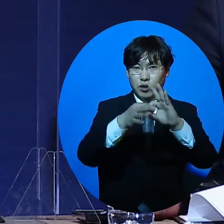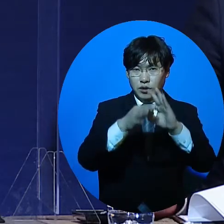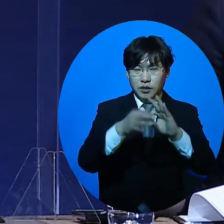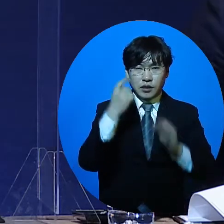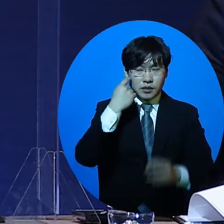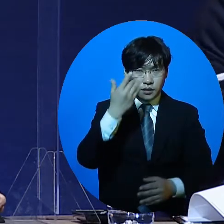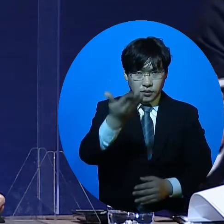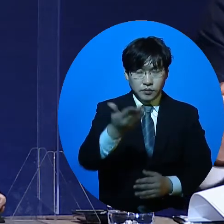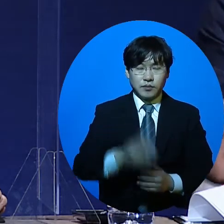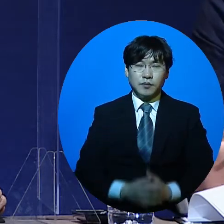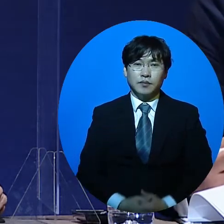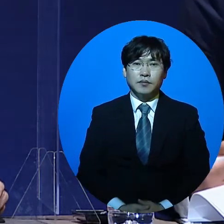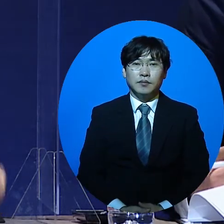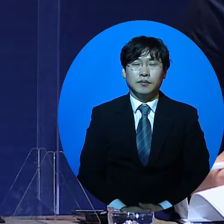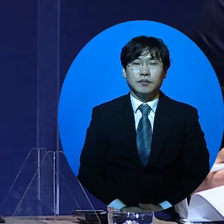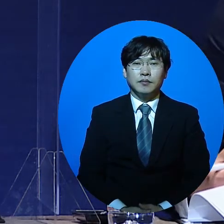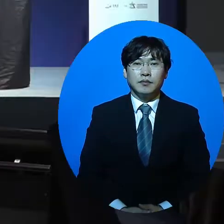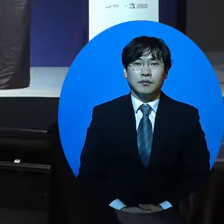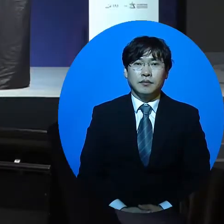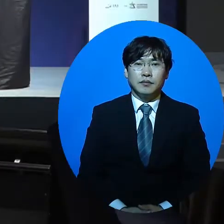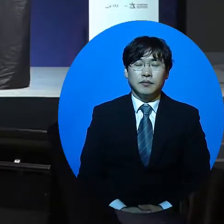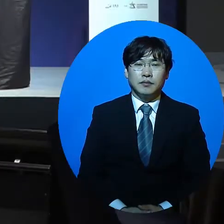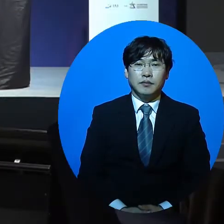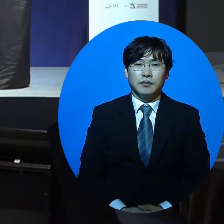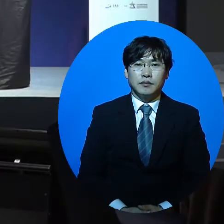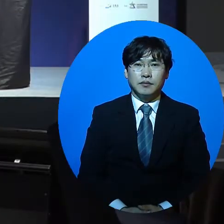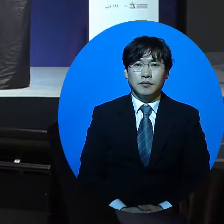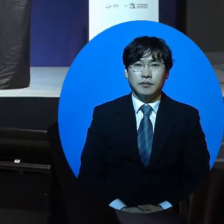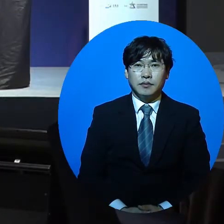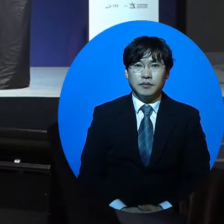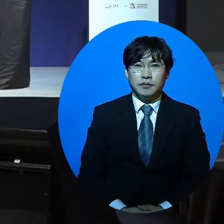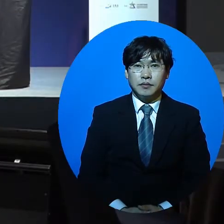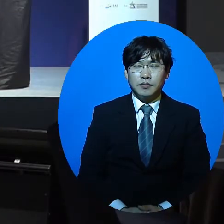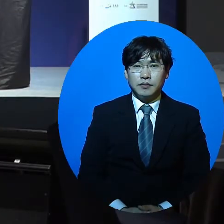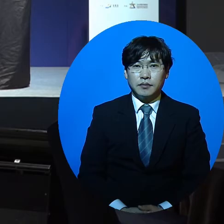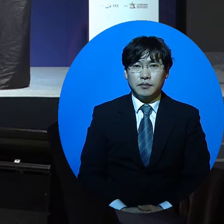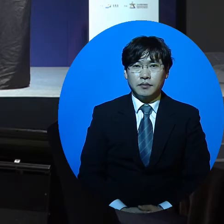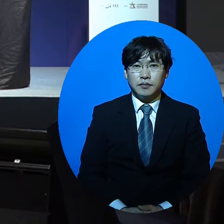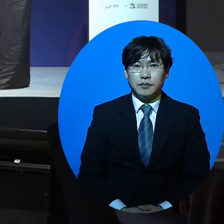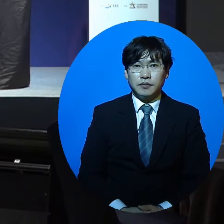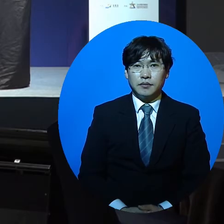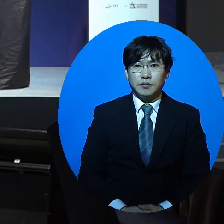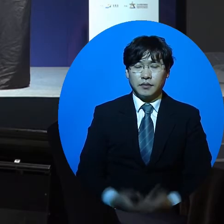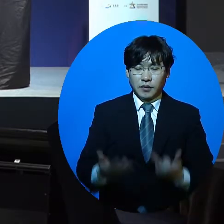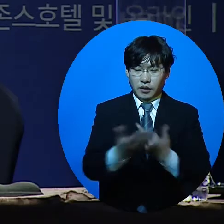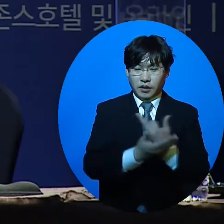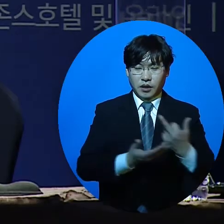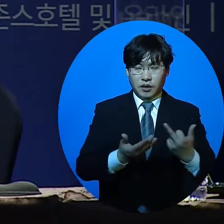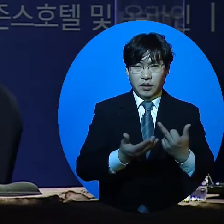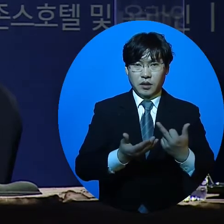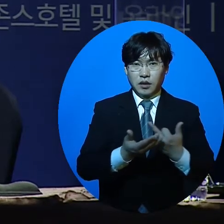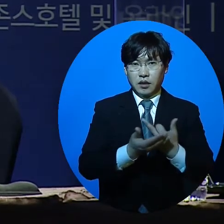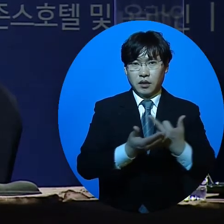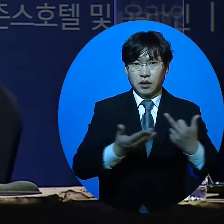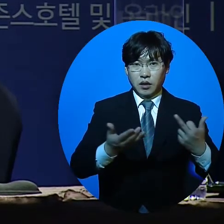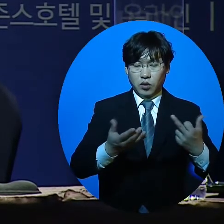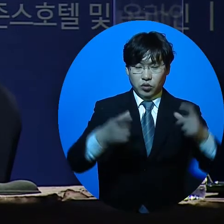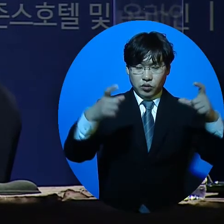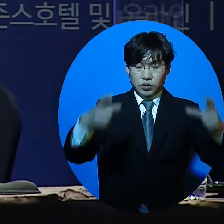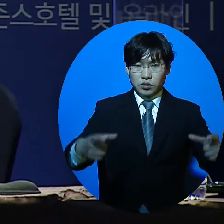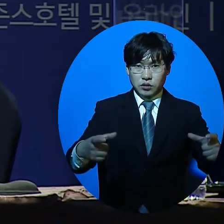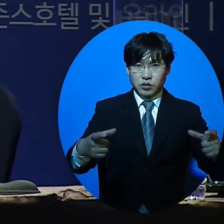네, 제가 이제 강원도